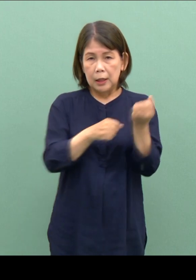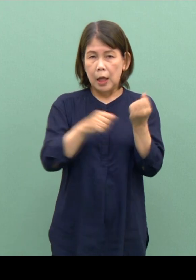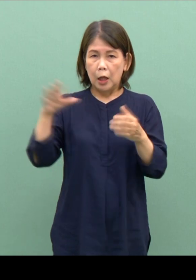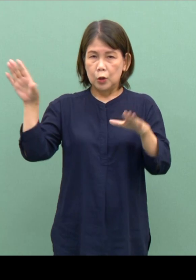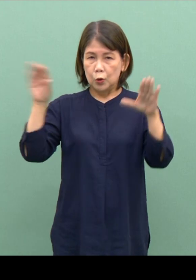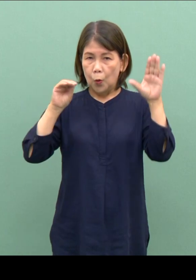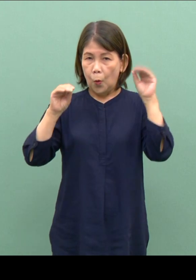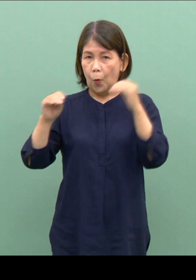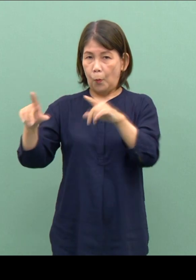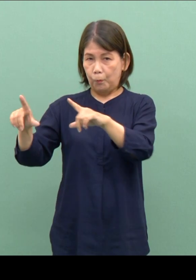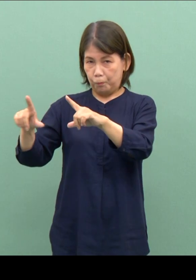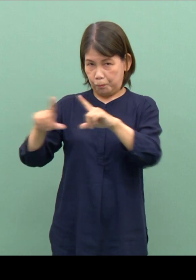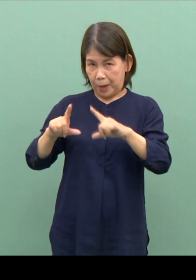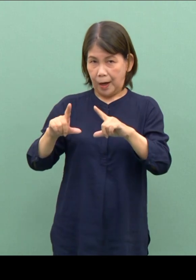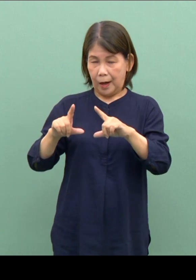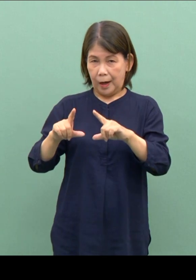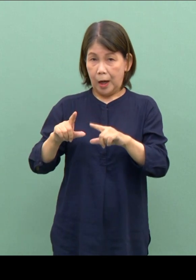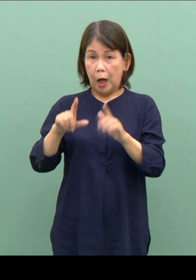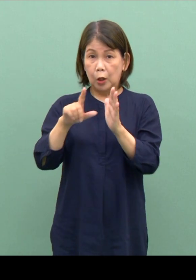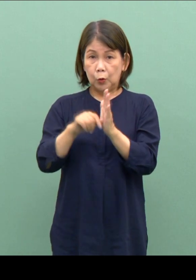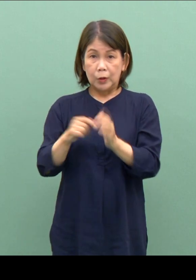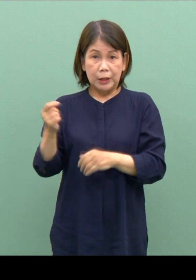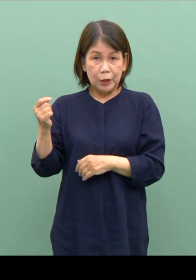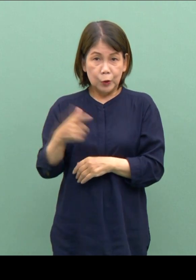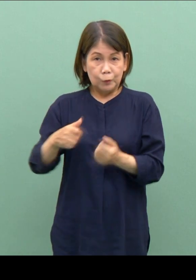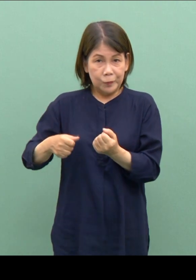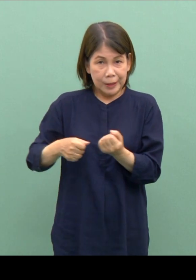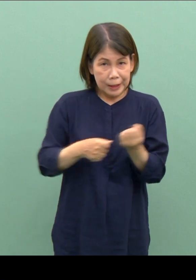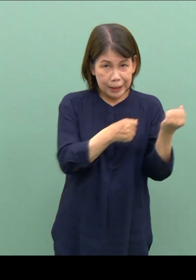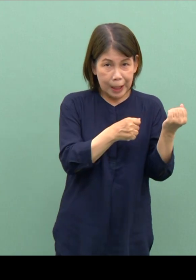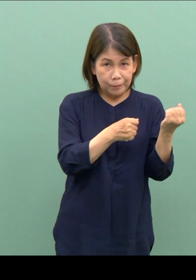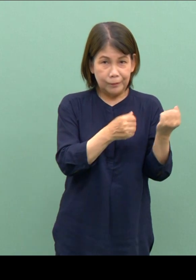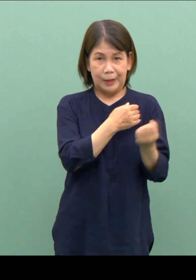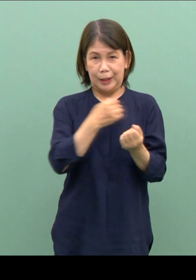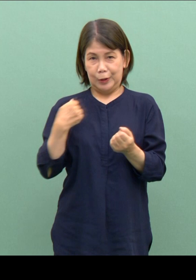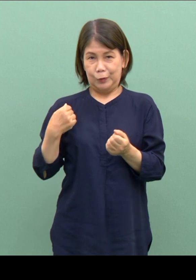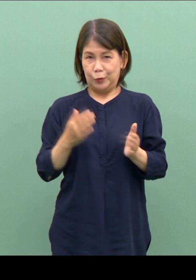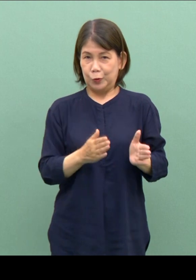。 発令されたら速やかに適切な避難行動が取れる